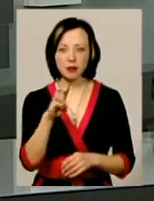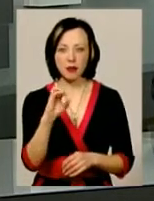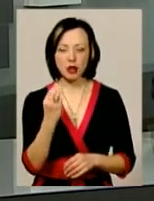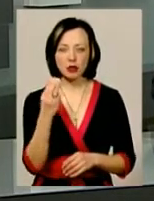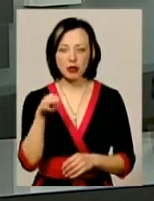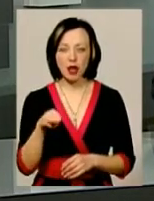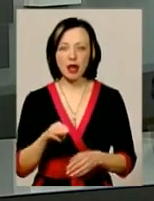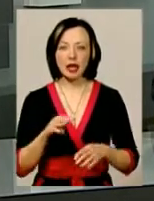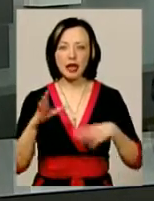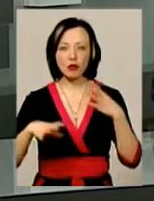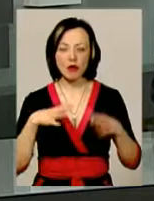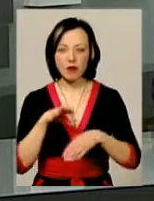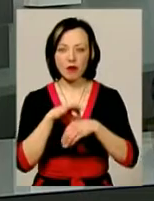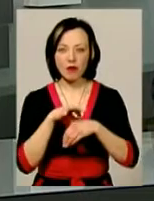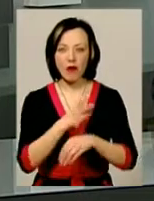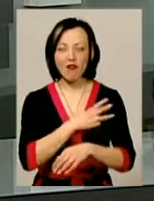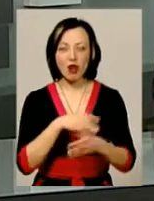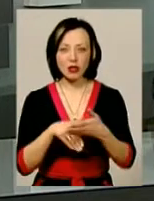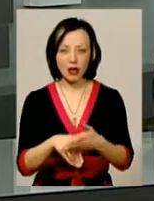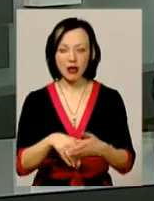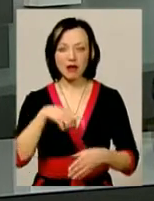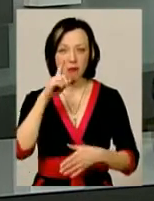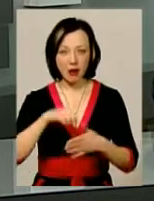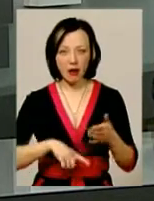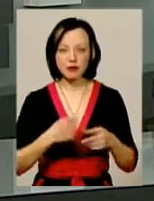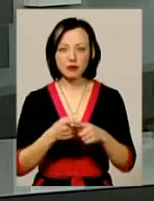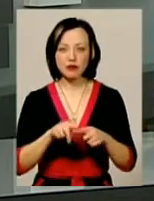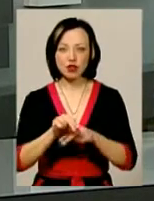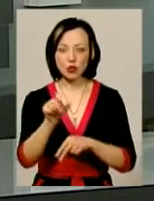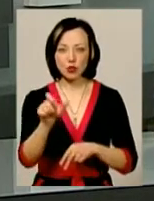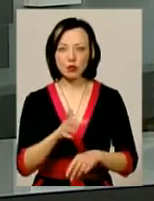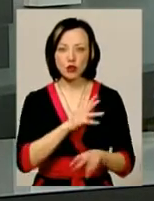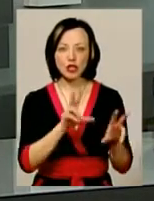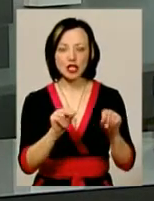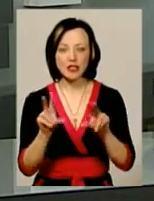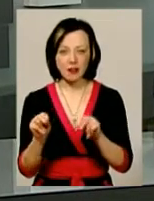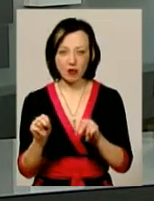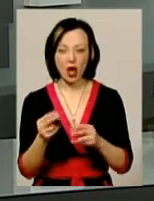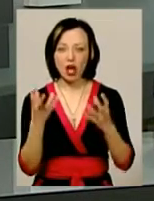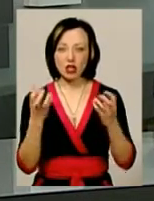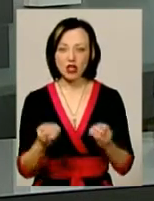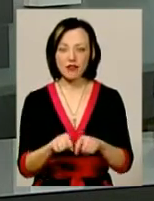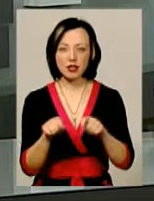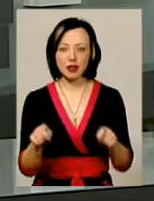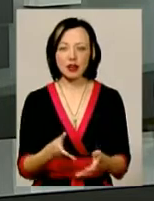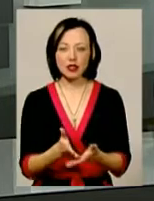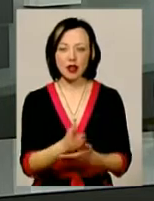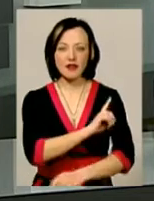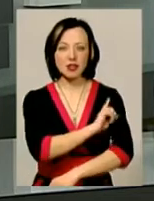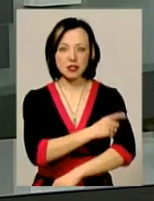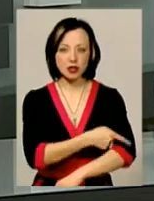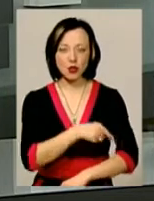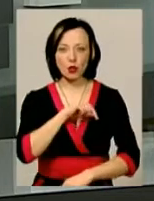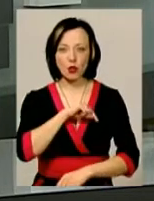проводить волонтерка Ольга Бацуровська. Вона переконує, йога вчить людину бути щасливою, а ще відкриває шлях до фізичного